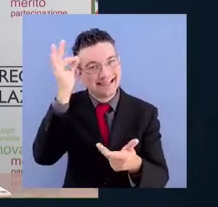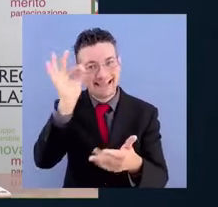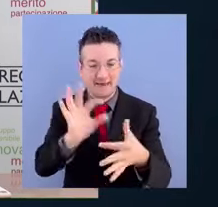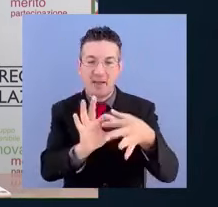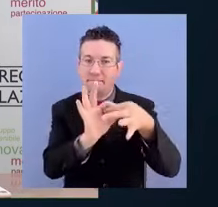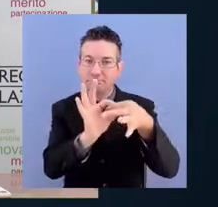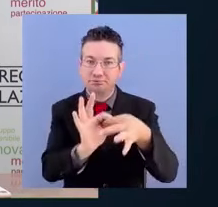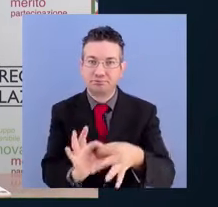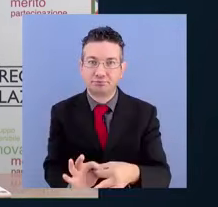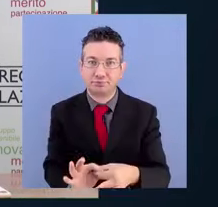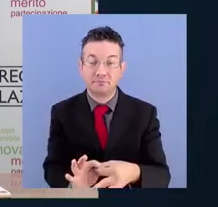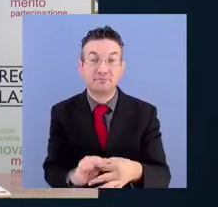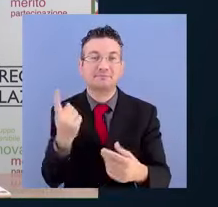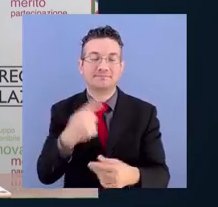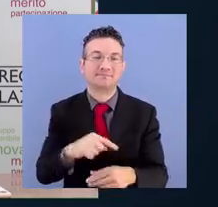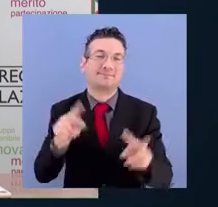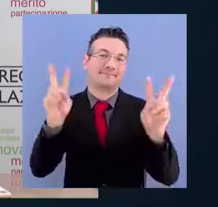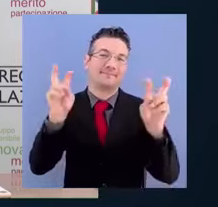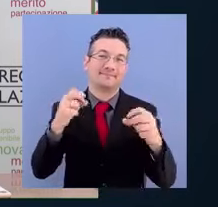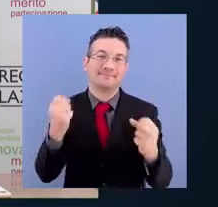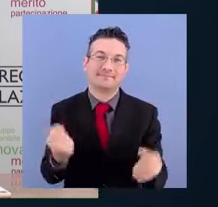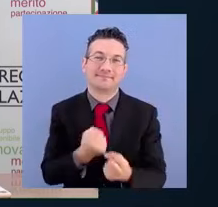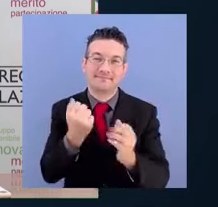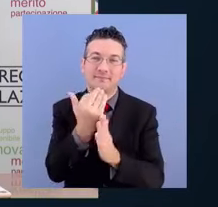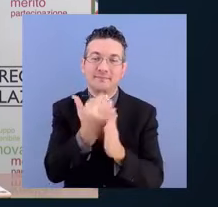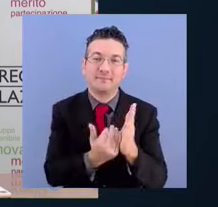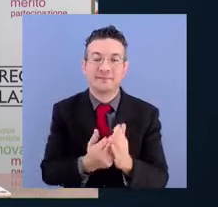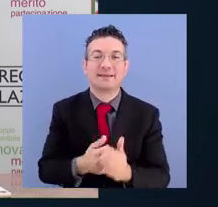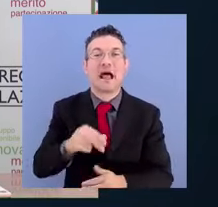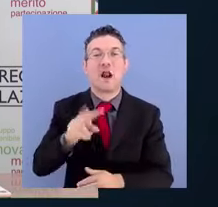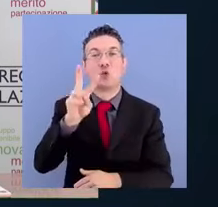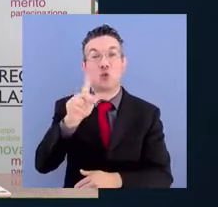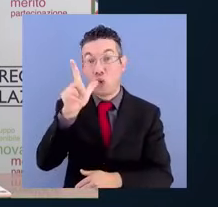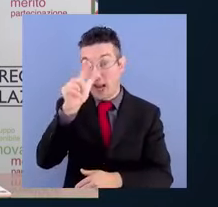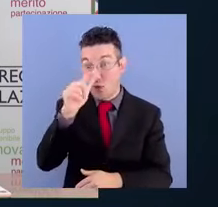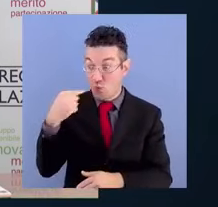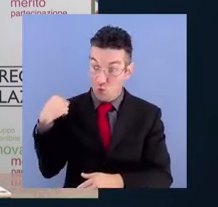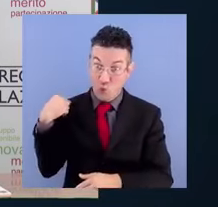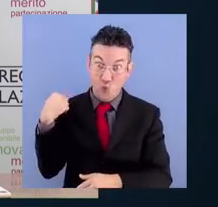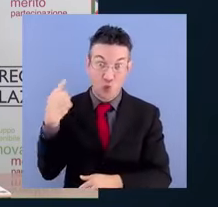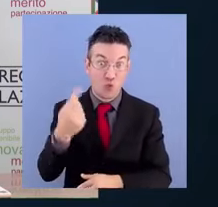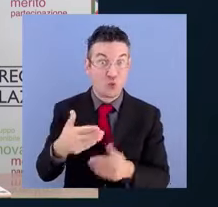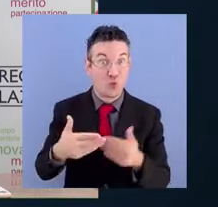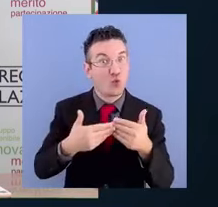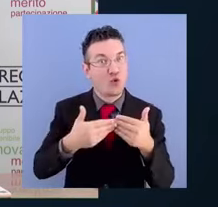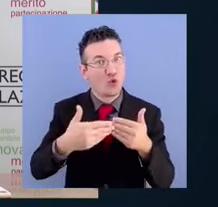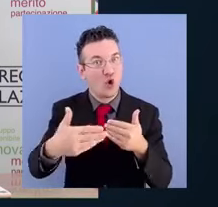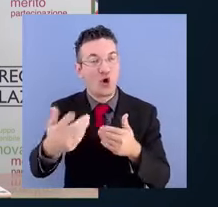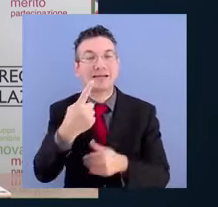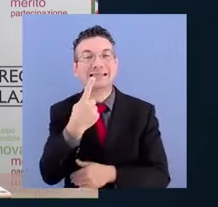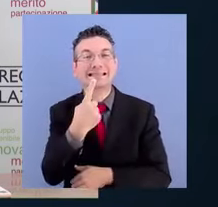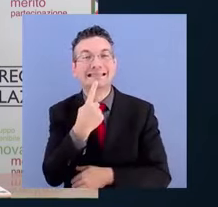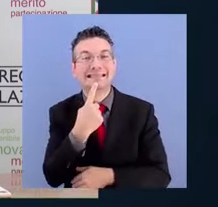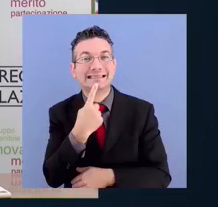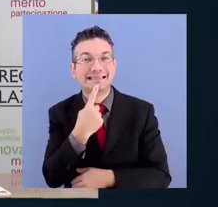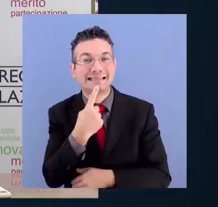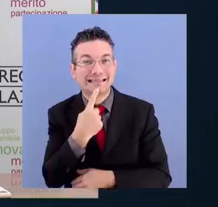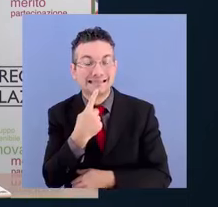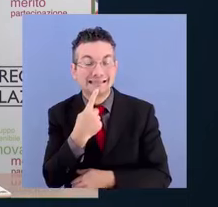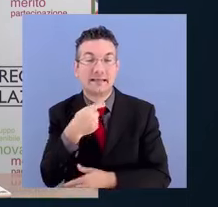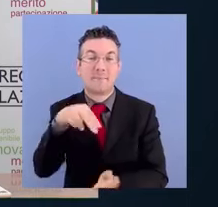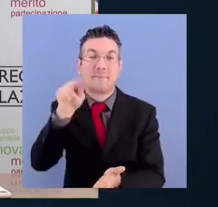da qui la misura più note più sogni per cui dal 2 luglio io lo voglio ricordare tutti coloro che prenotano